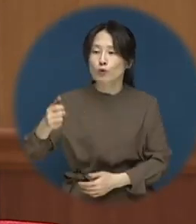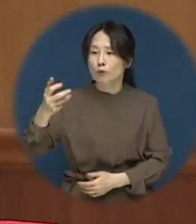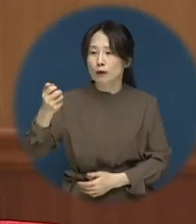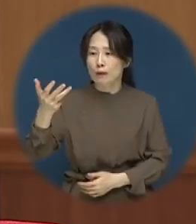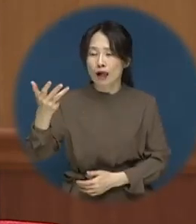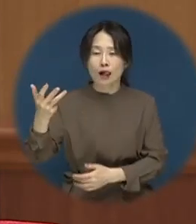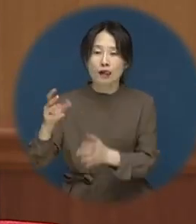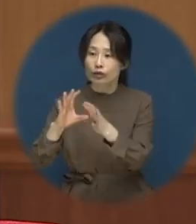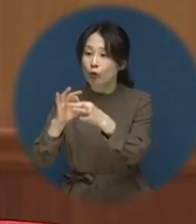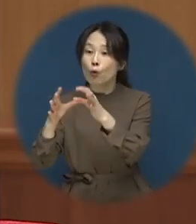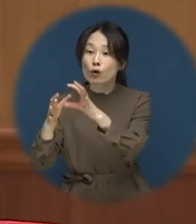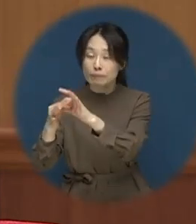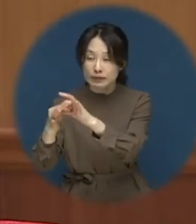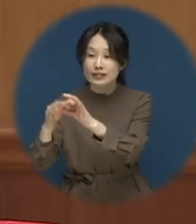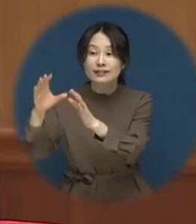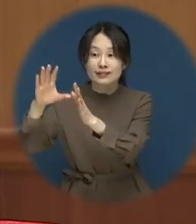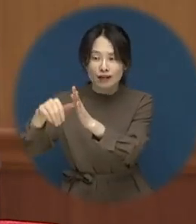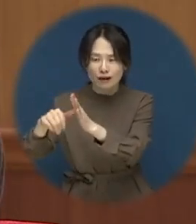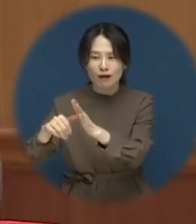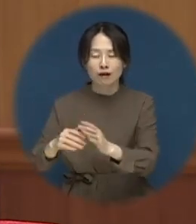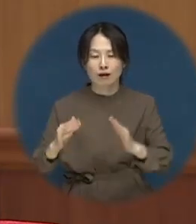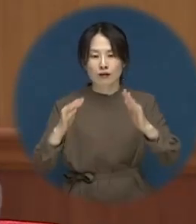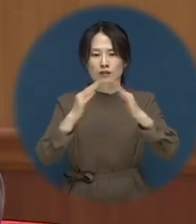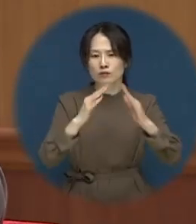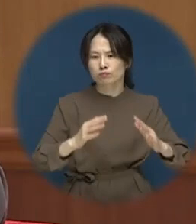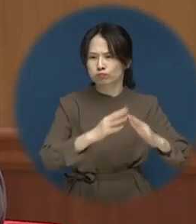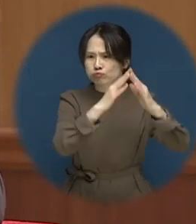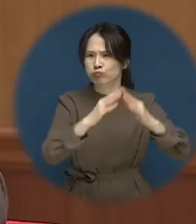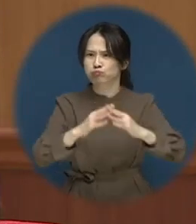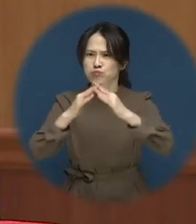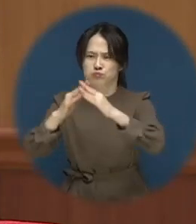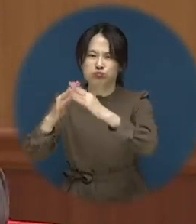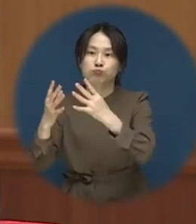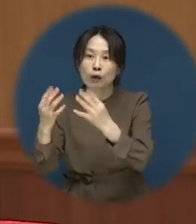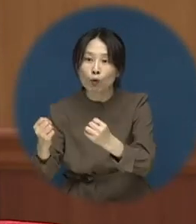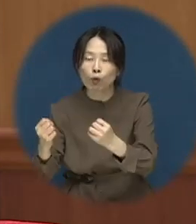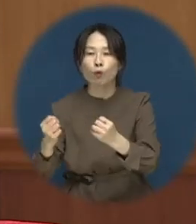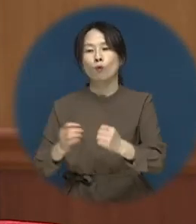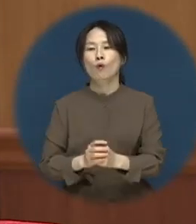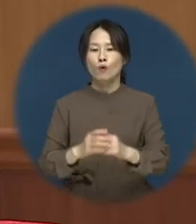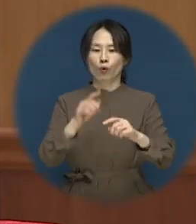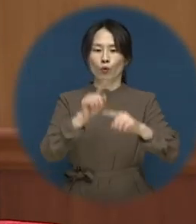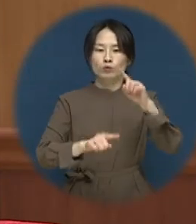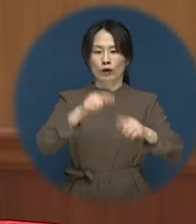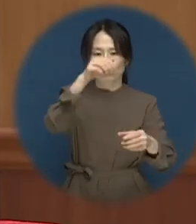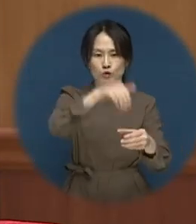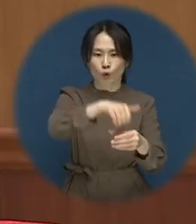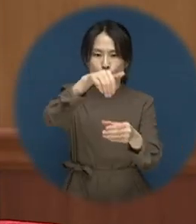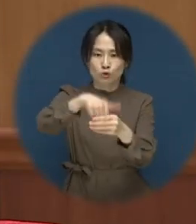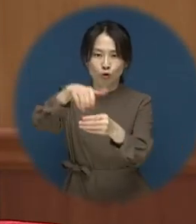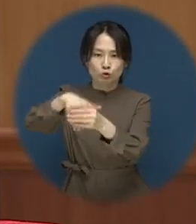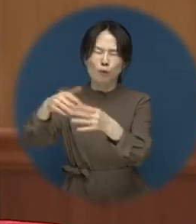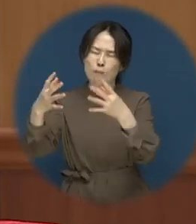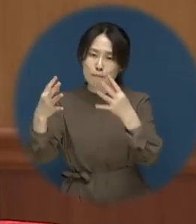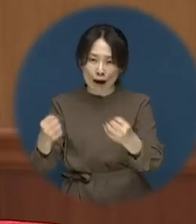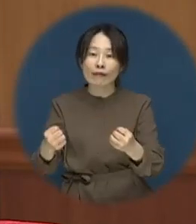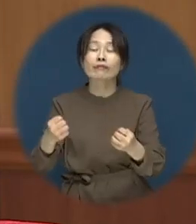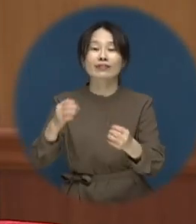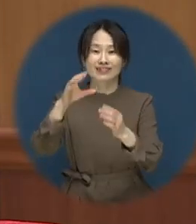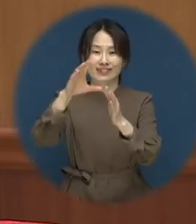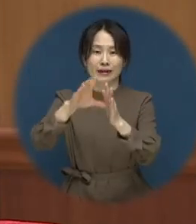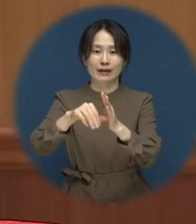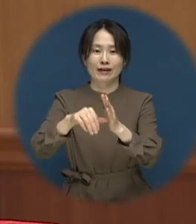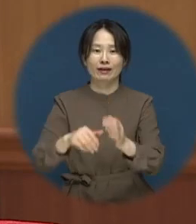예 엄청나게 집들을 짓고 나무를 심고 막 그 대규모 국토 개발이 일어났잖아요. 그렇죠, 그렇죠. 이거 어마어마하게 나무를 심을